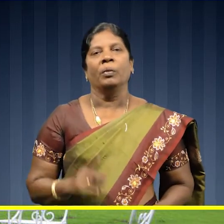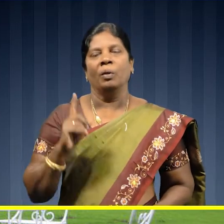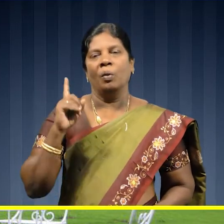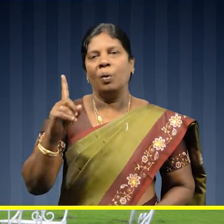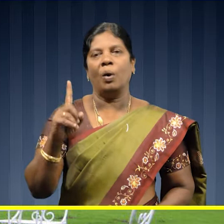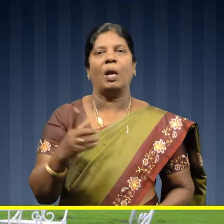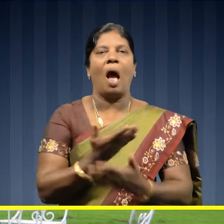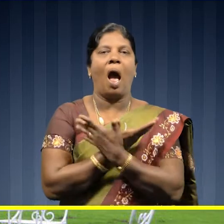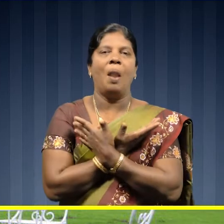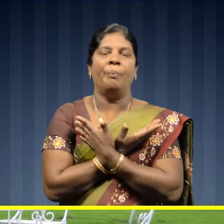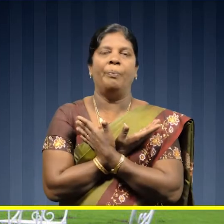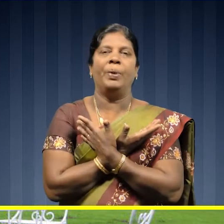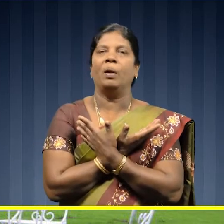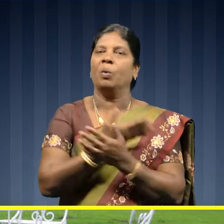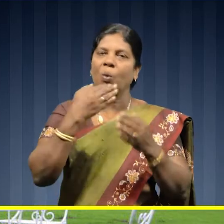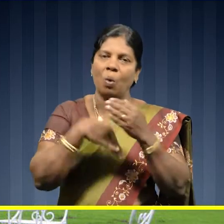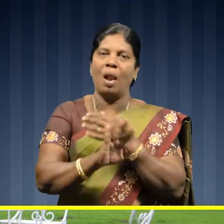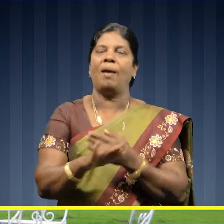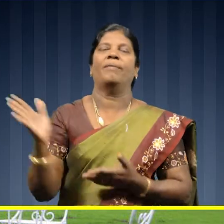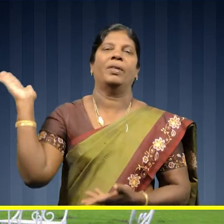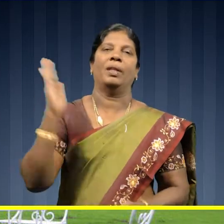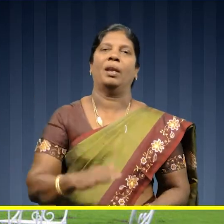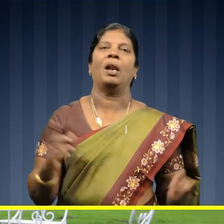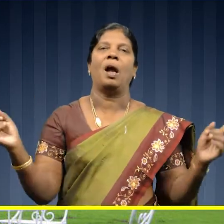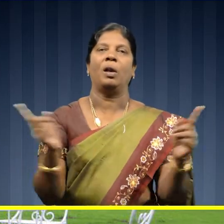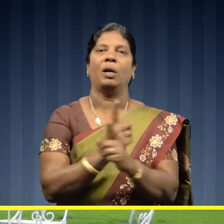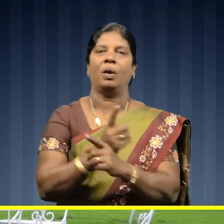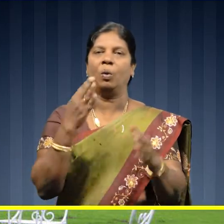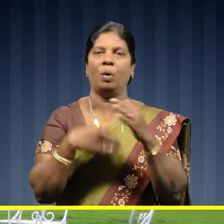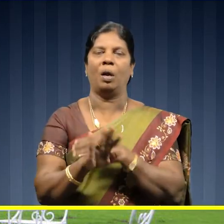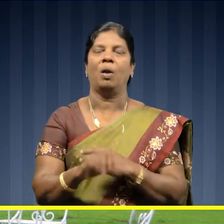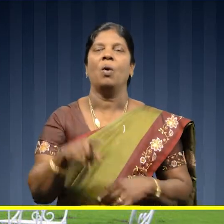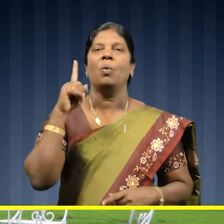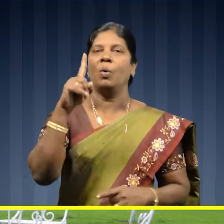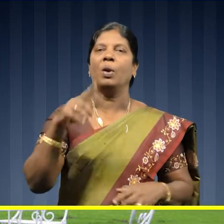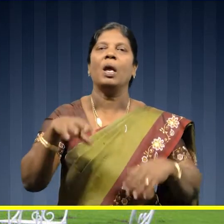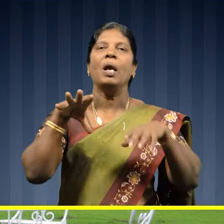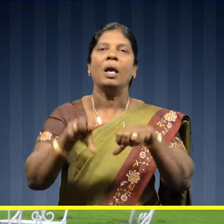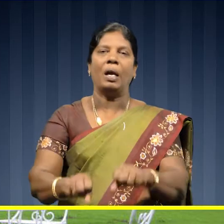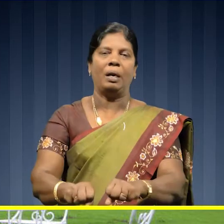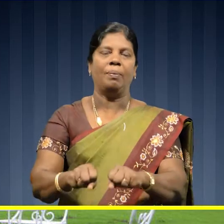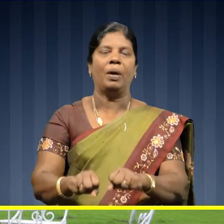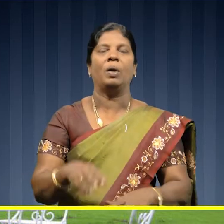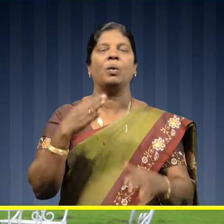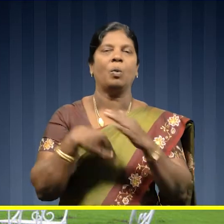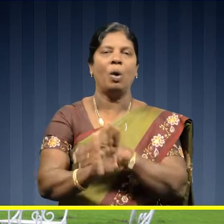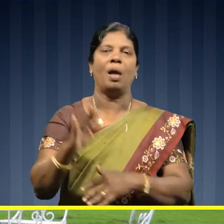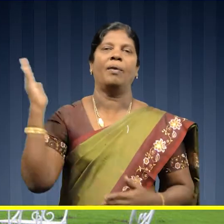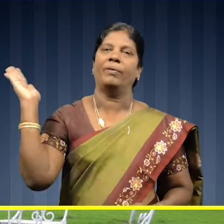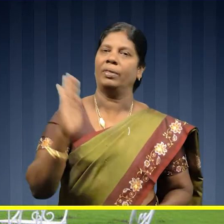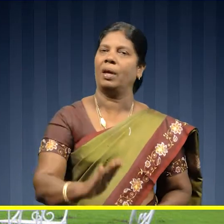ஒரு அன்பின் ஆளுகைக்குள்ளே அவர்கள் வந்தார்கள். ஒரு கட்டுப்பாடான